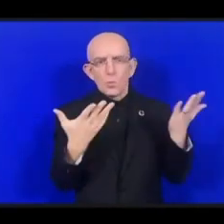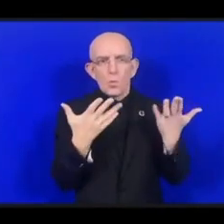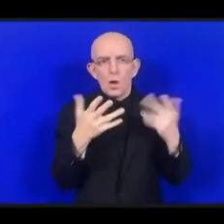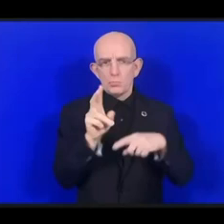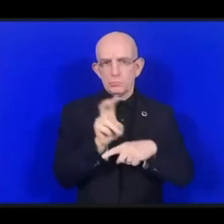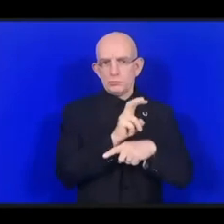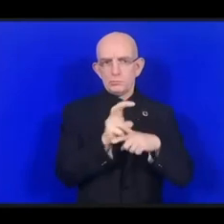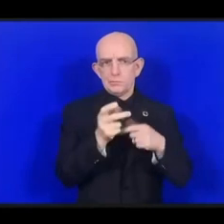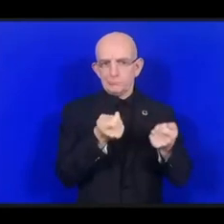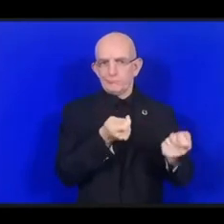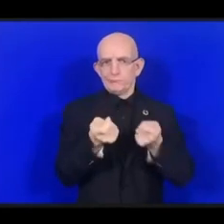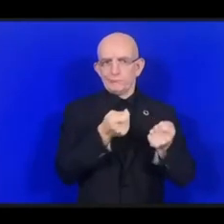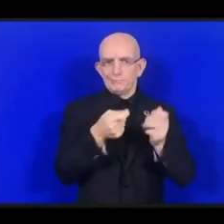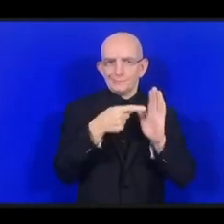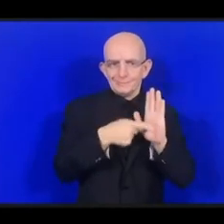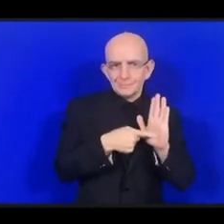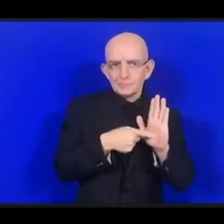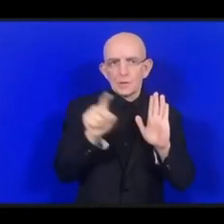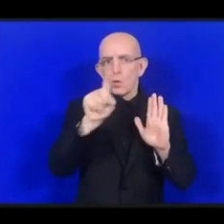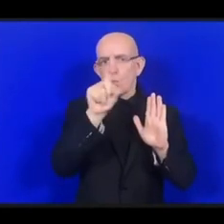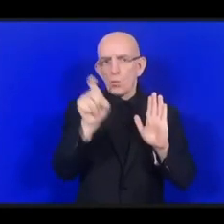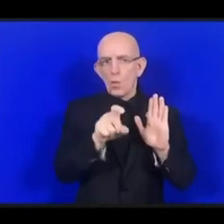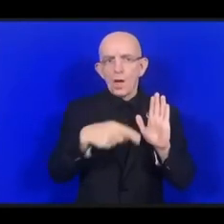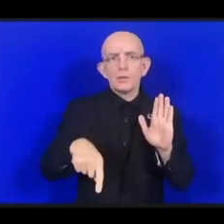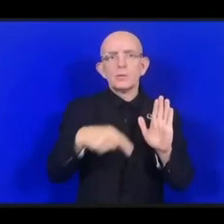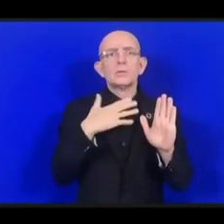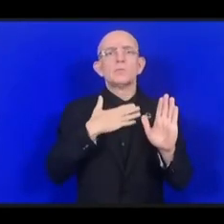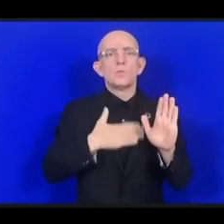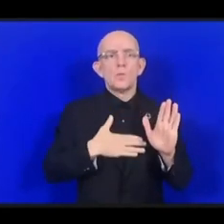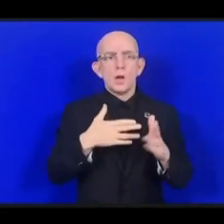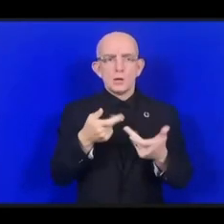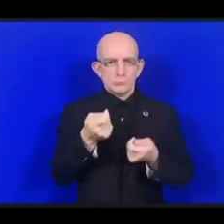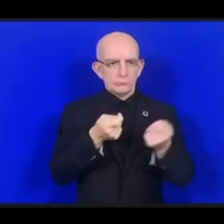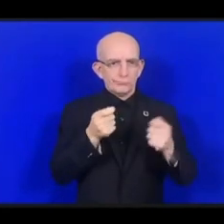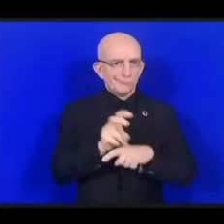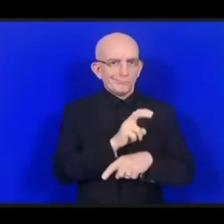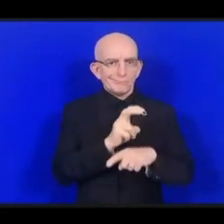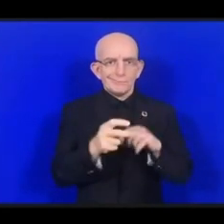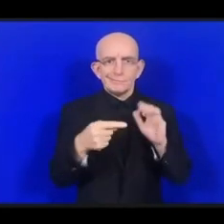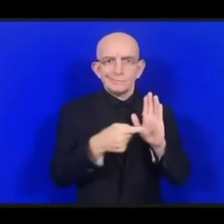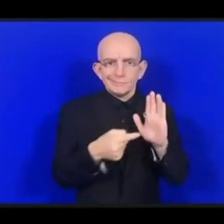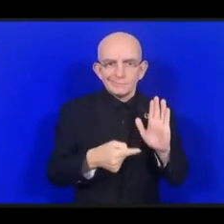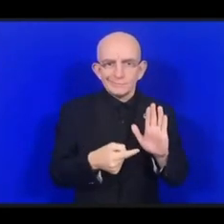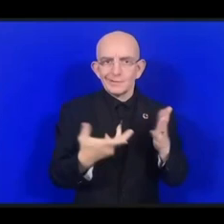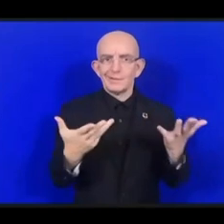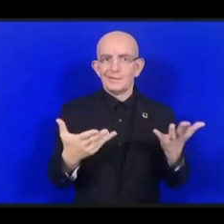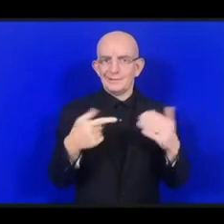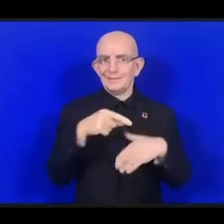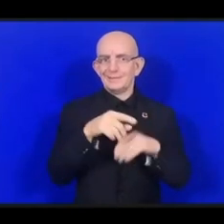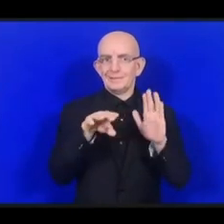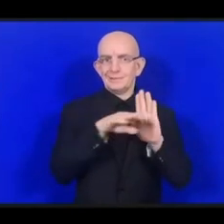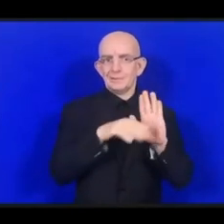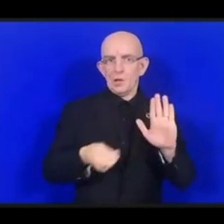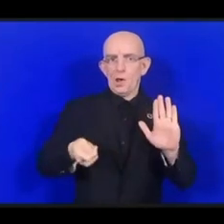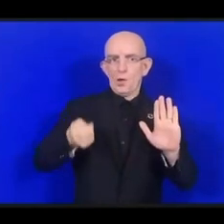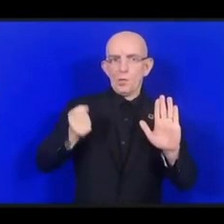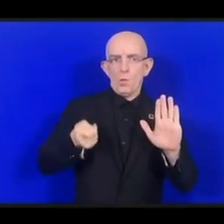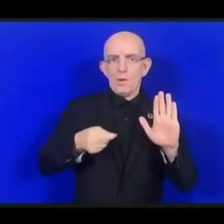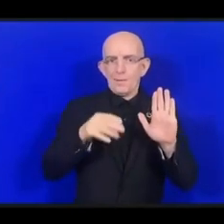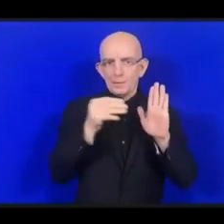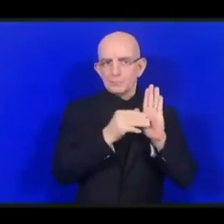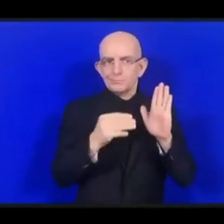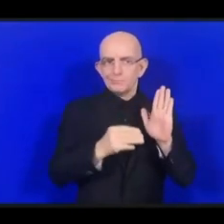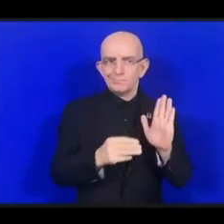بالتنظيم ومن سيستفيد من هذا التنظيم ومن سن هذه القوانين يجب ان يكون المستفيد